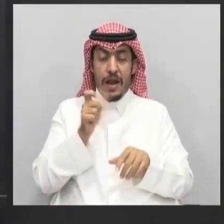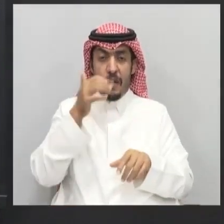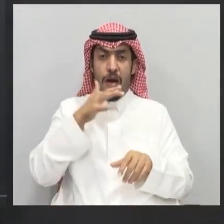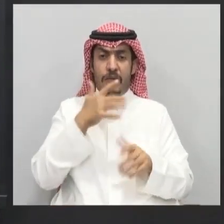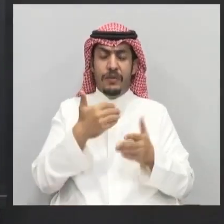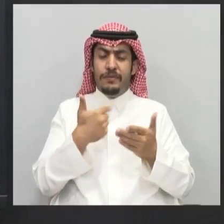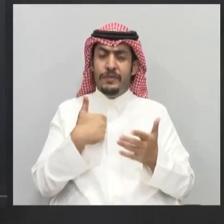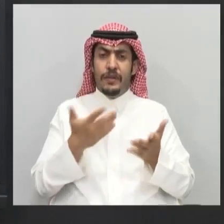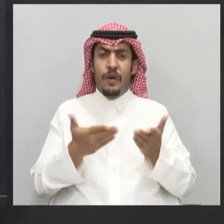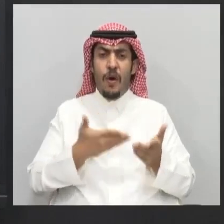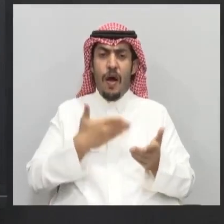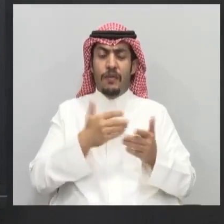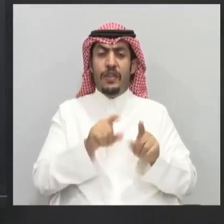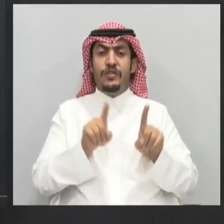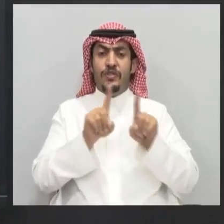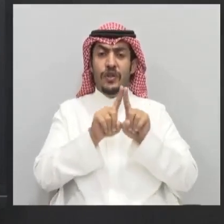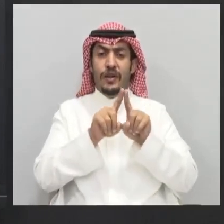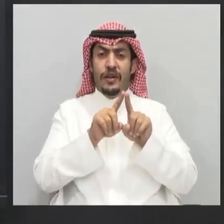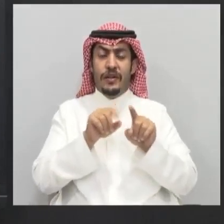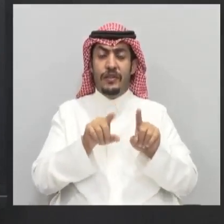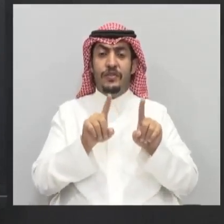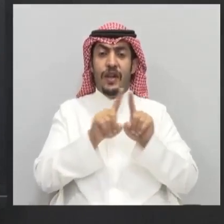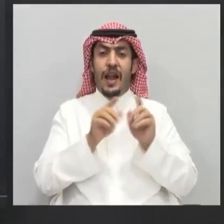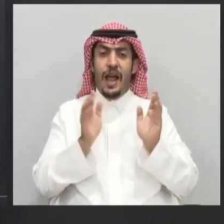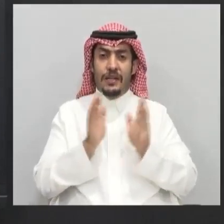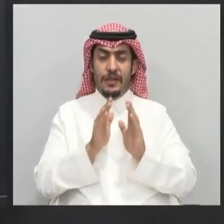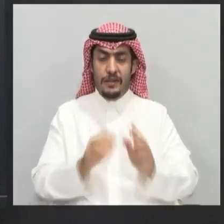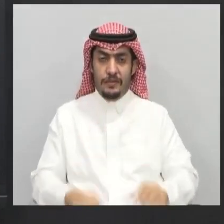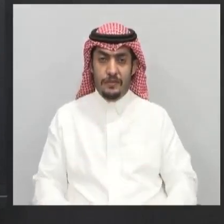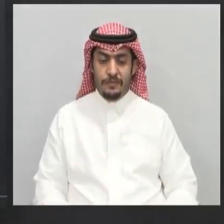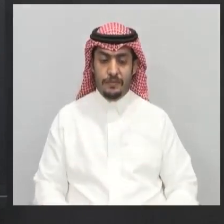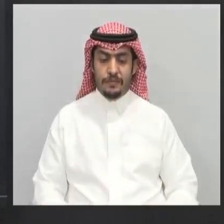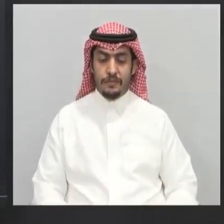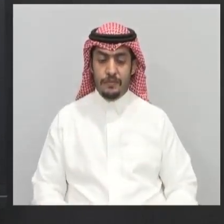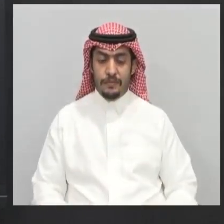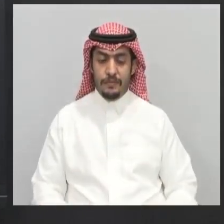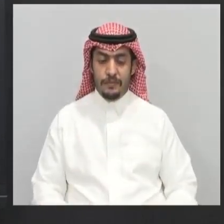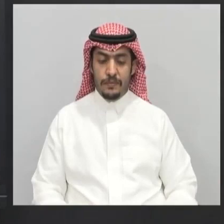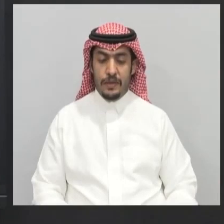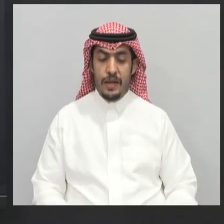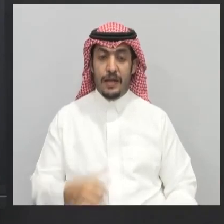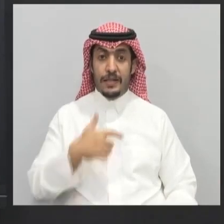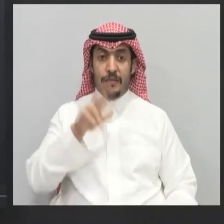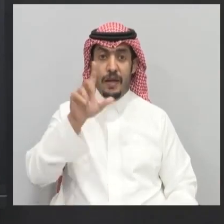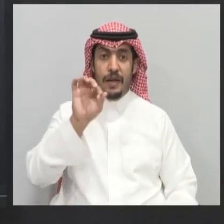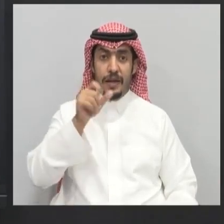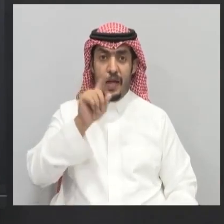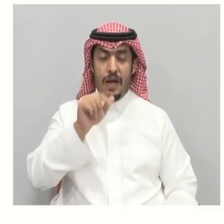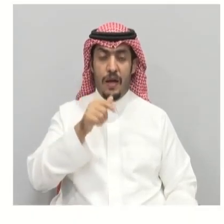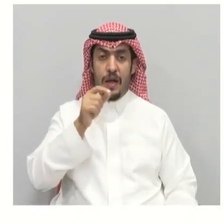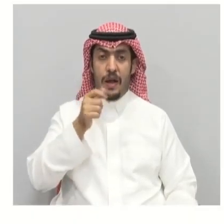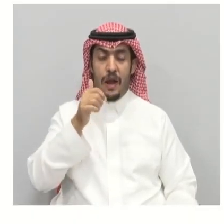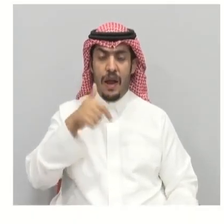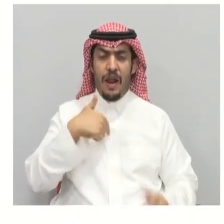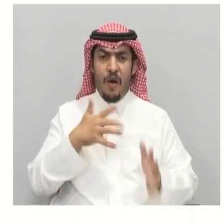صلى الله عليه وسلم منه هذا الشرك الشرك الاصغر ما هو الرياء قال عليه الصلاه والسلام